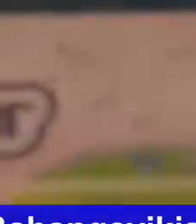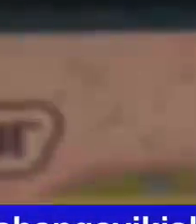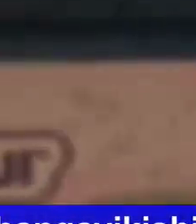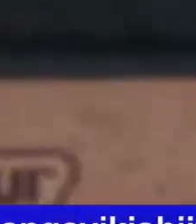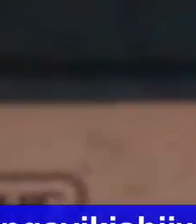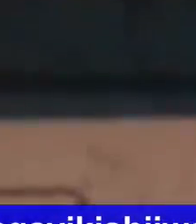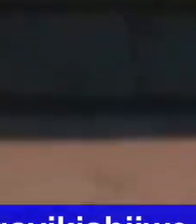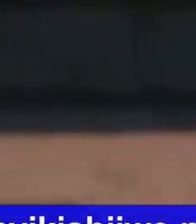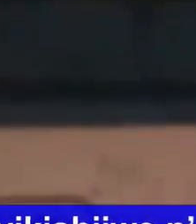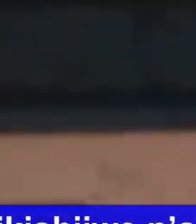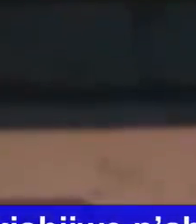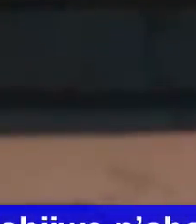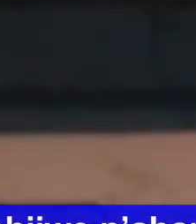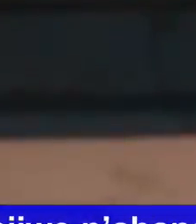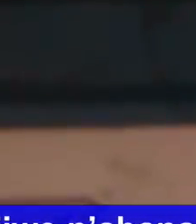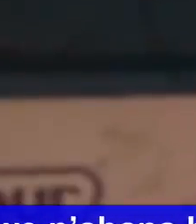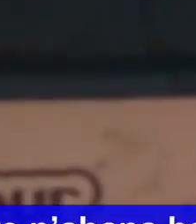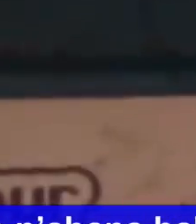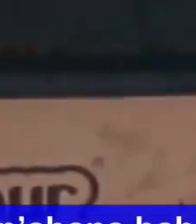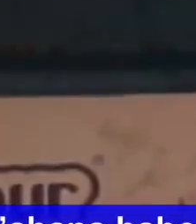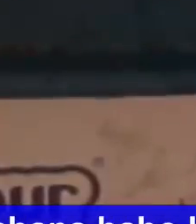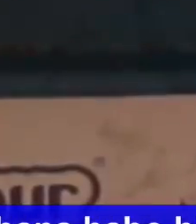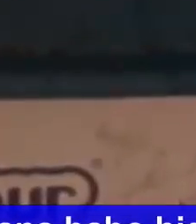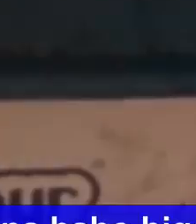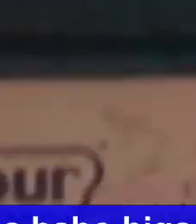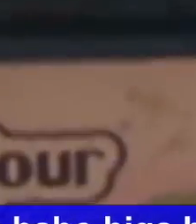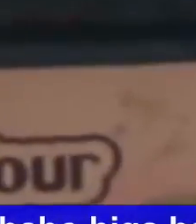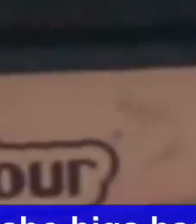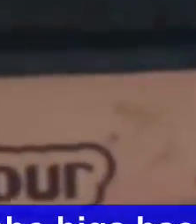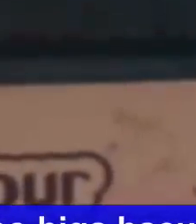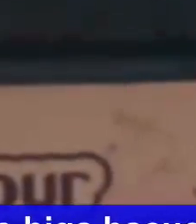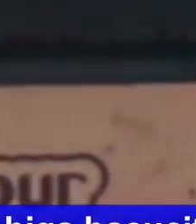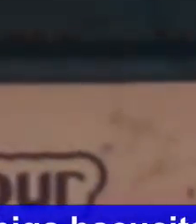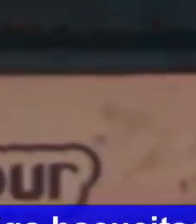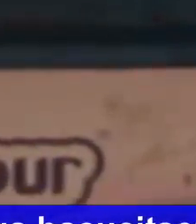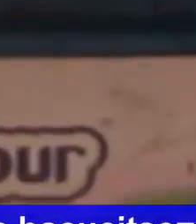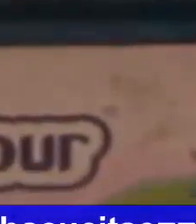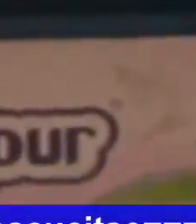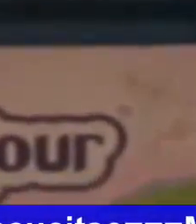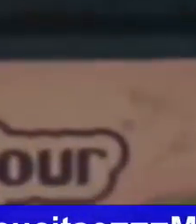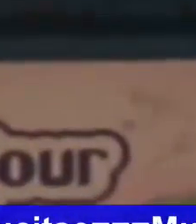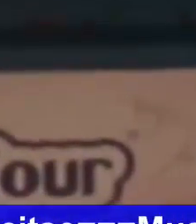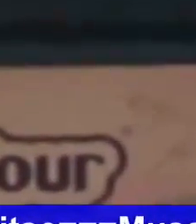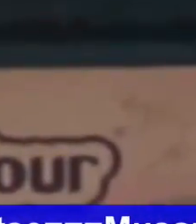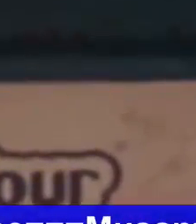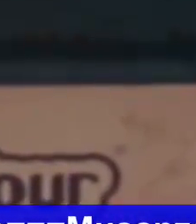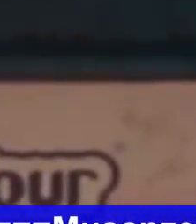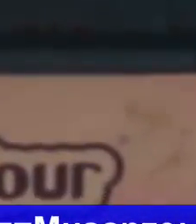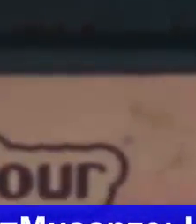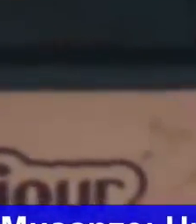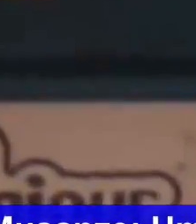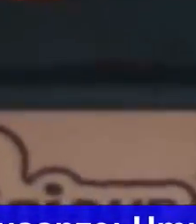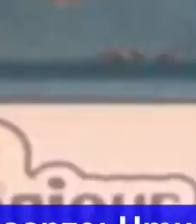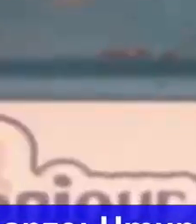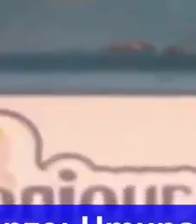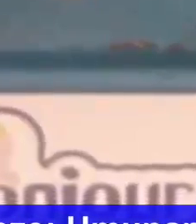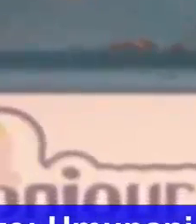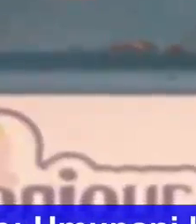COVID-19. Aba bakecuru bakomeretse ndetse n'uyu mugabo bombi ngo bahise bajya kwitabwaho n'abaganga. Uyu ni umwe